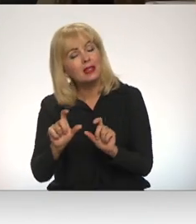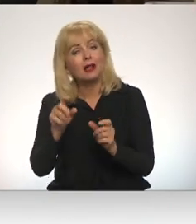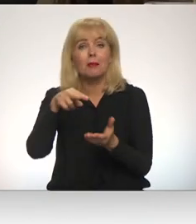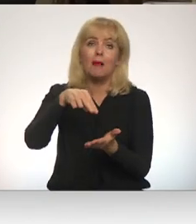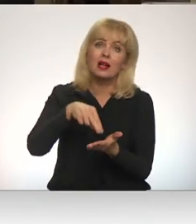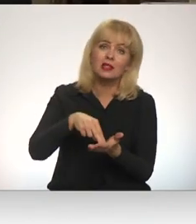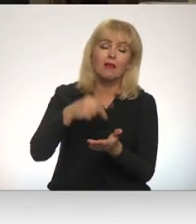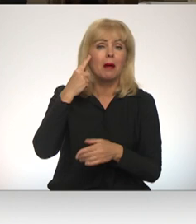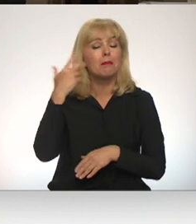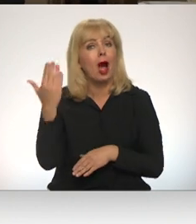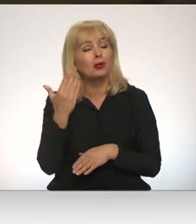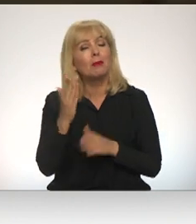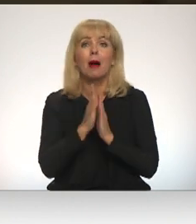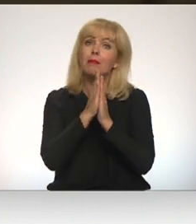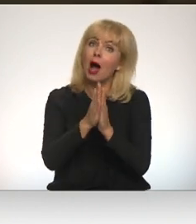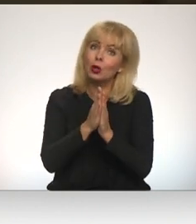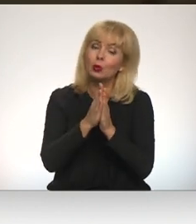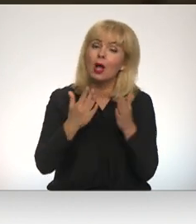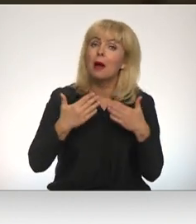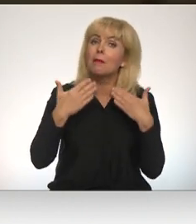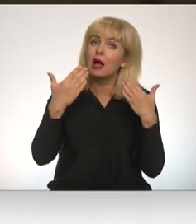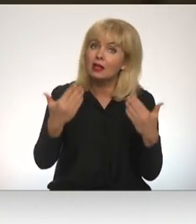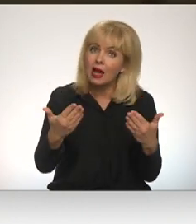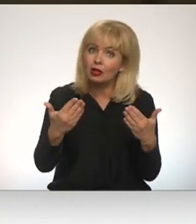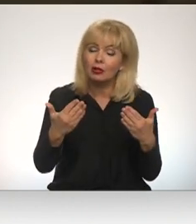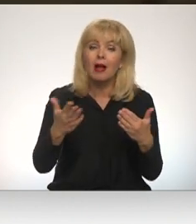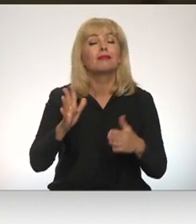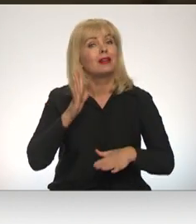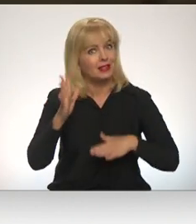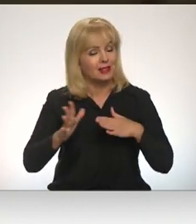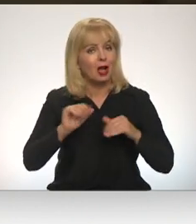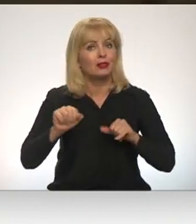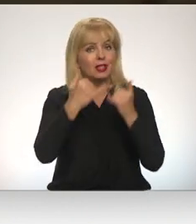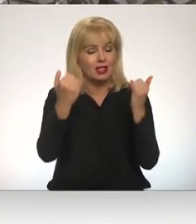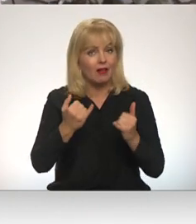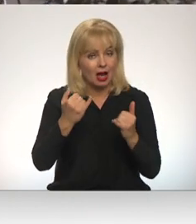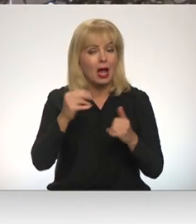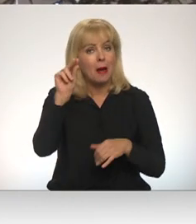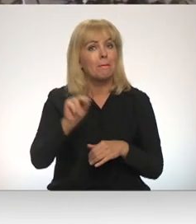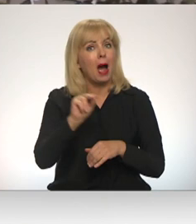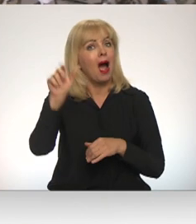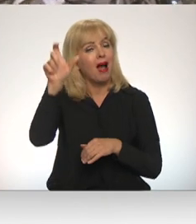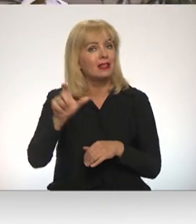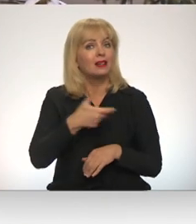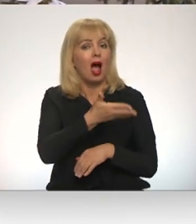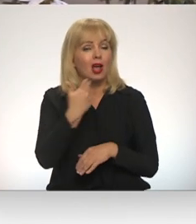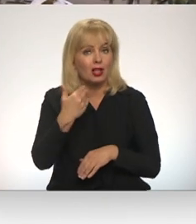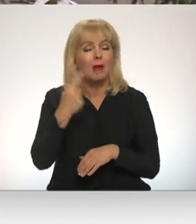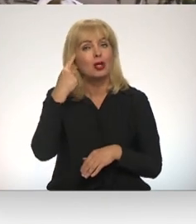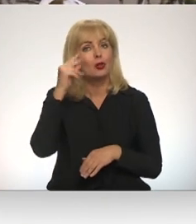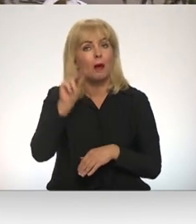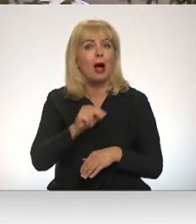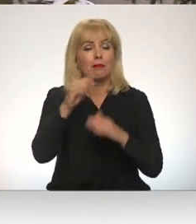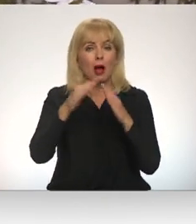pastāvēt, padomāt, palūkt, pateikties un sagatavoties Ziemassvētkiem, kā mācītājs aicināja. Man liekas, ka baznīcām vispār būtu